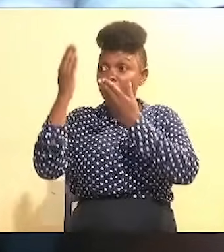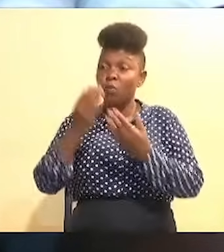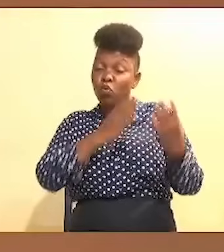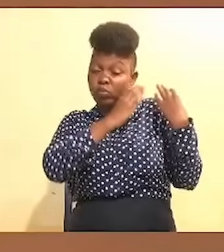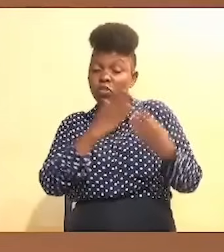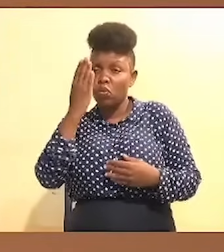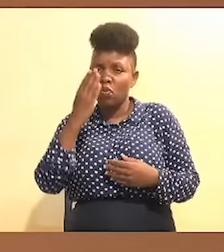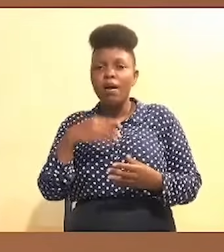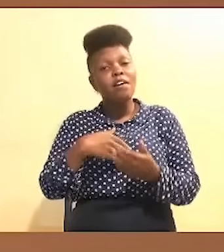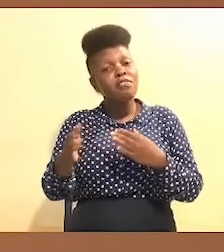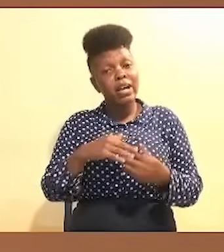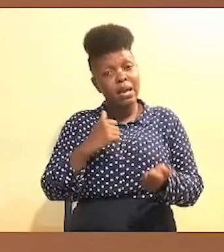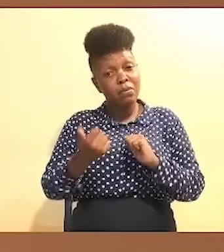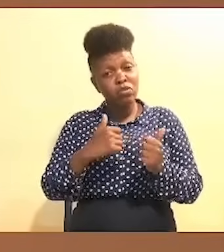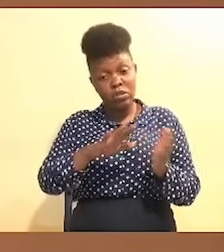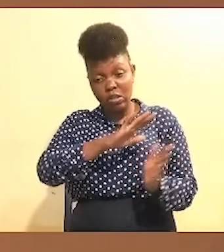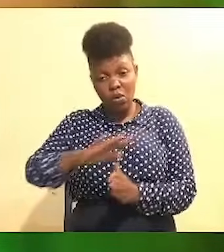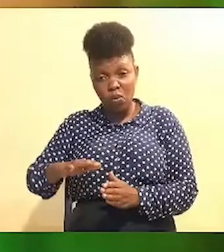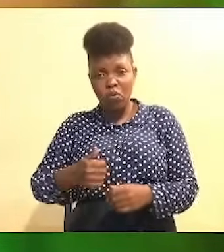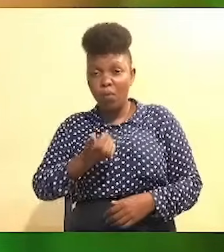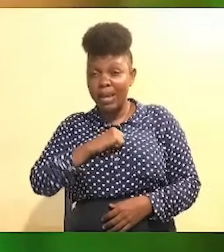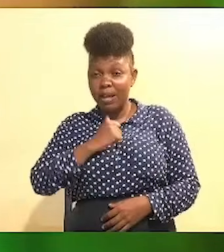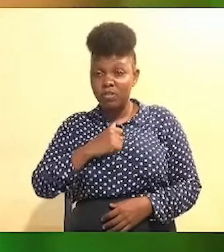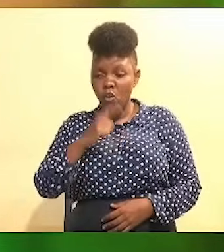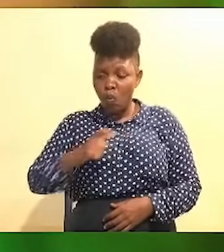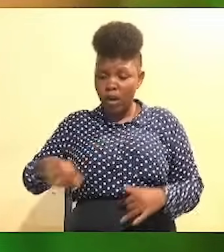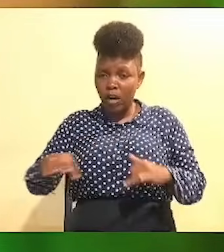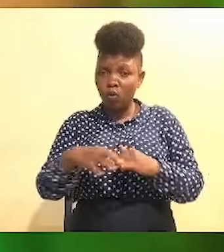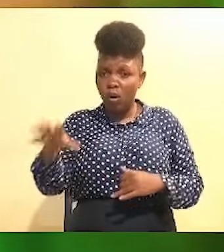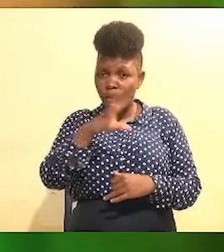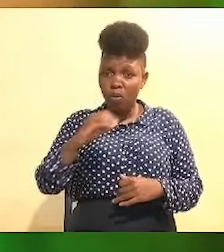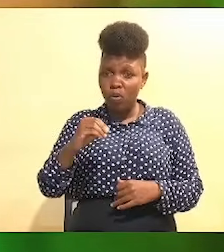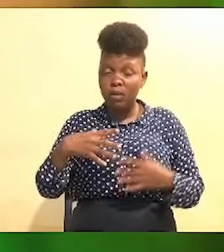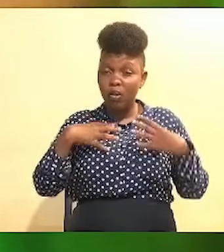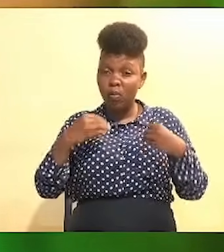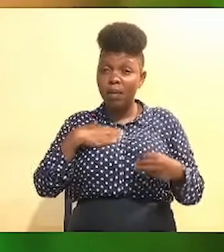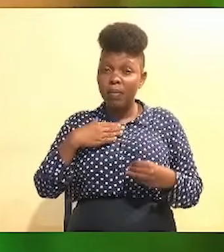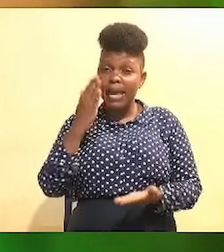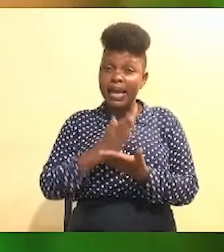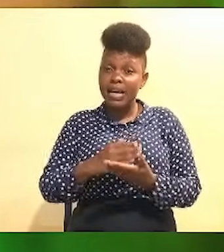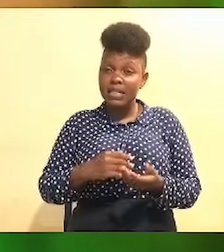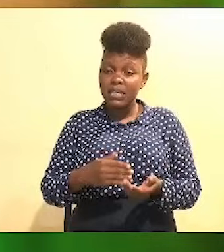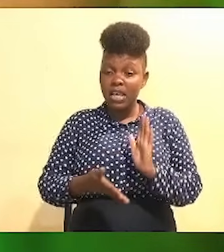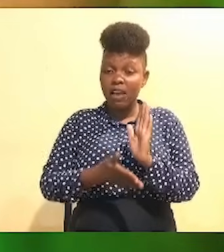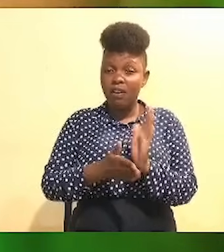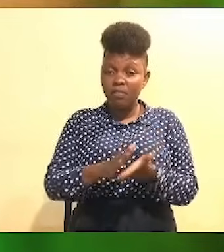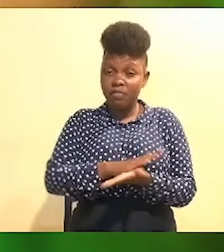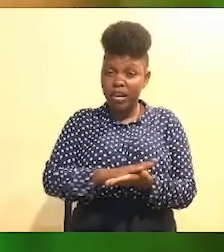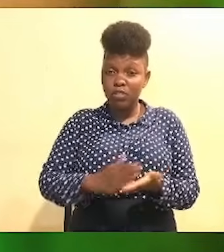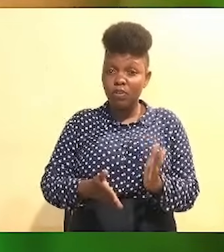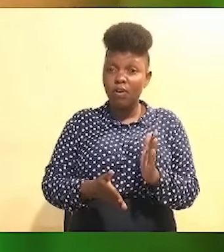ubinafsi. Wanandoa wote unaonisikiliza, mtakubaliana na mimi, kati ya vyanzo vikuu vya migogoro katika ndoa ni